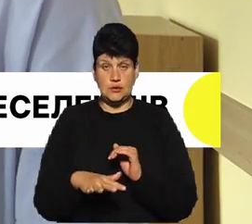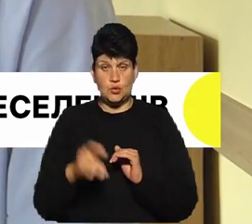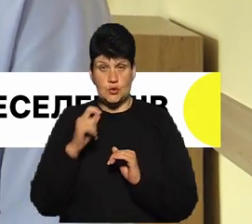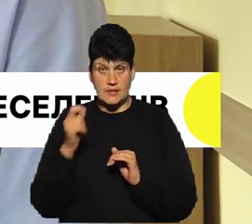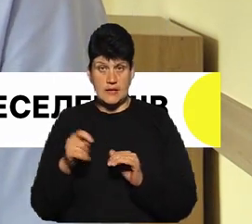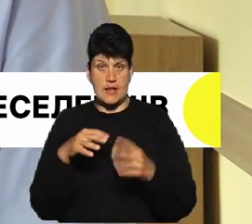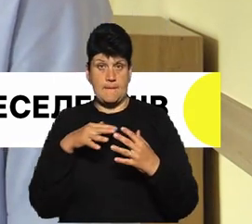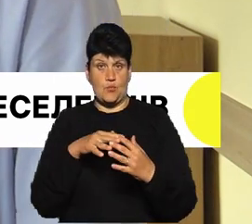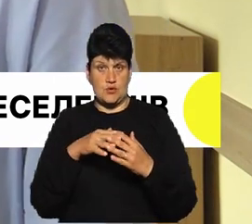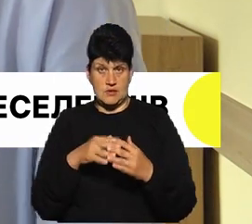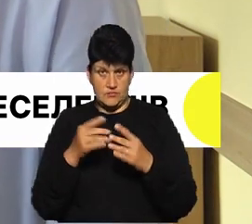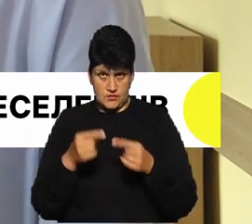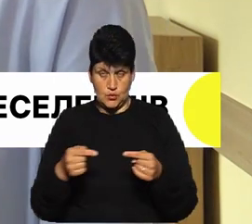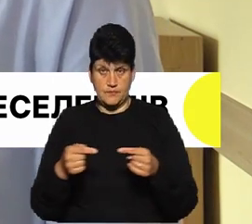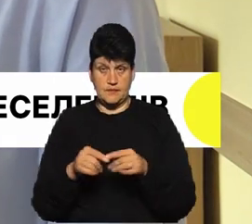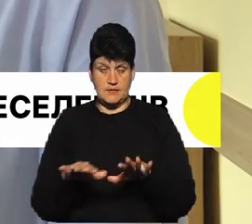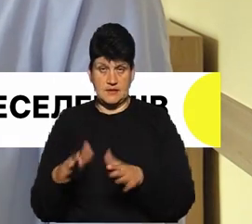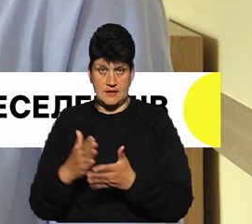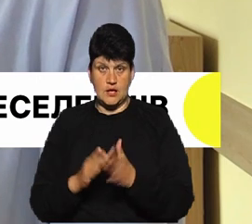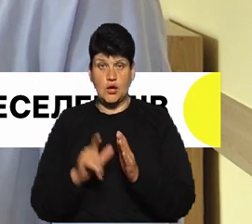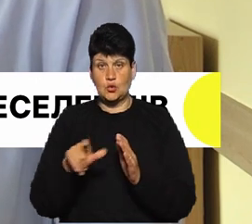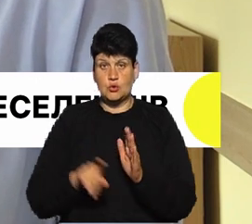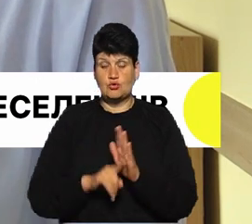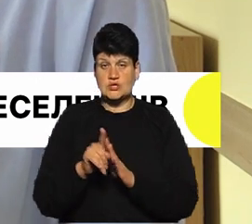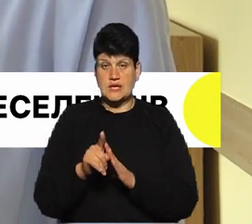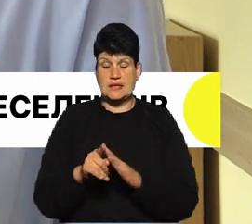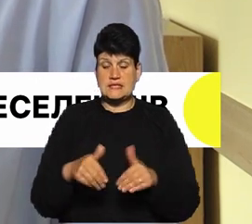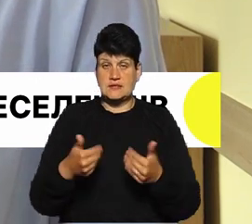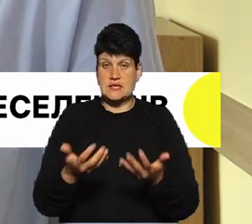місцях, люди почали звертатися стосовно отримання